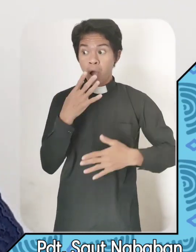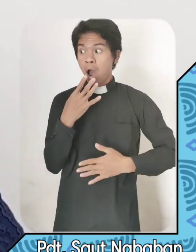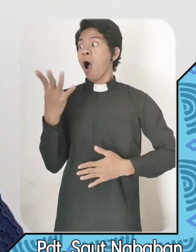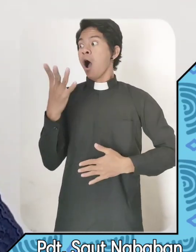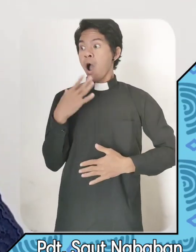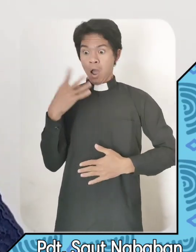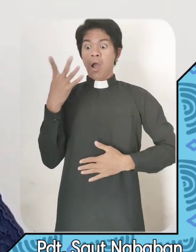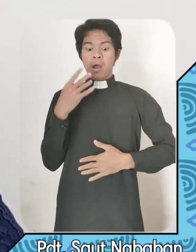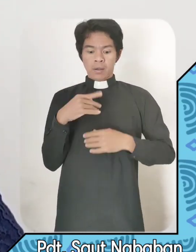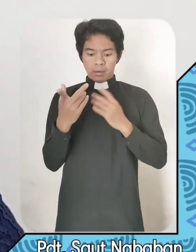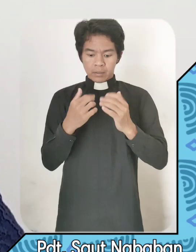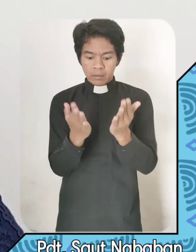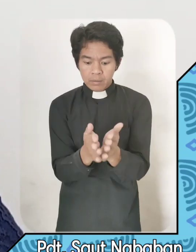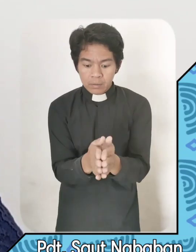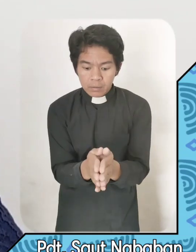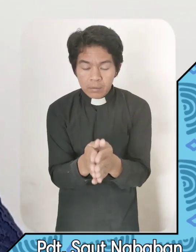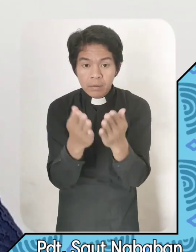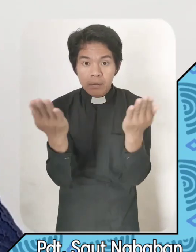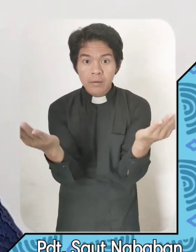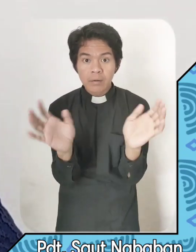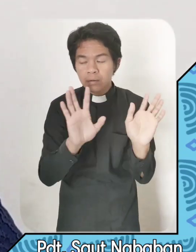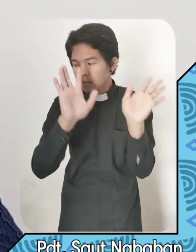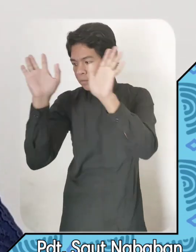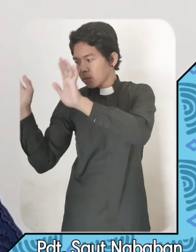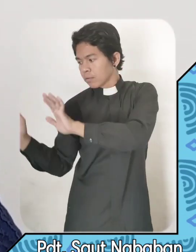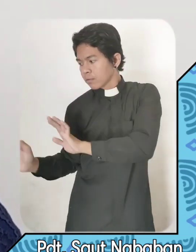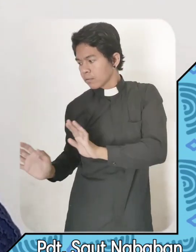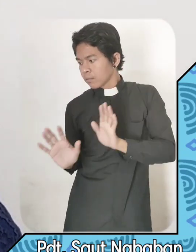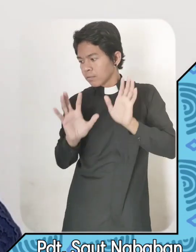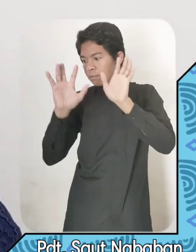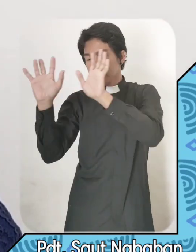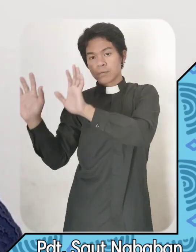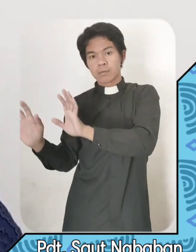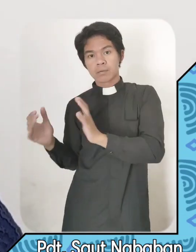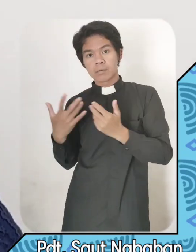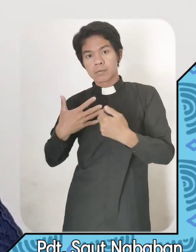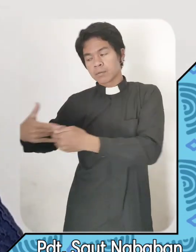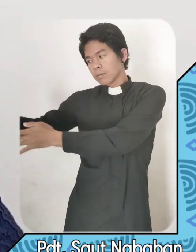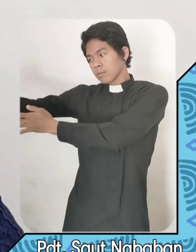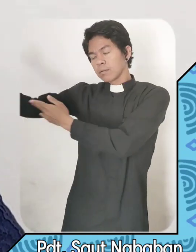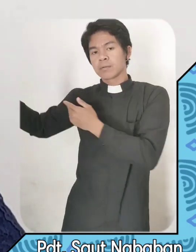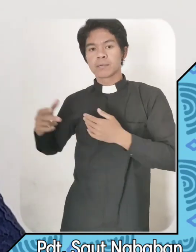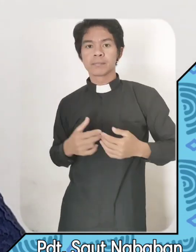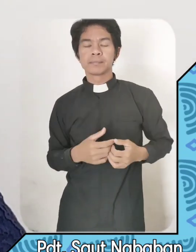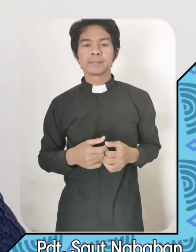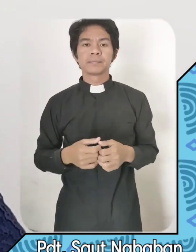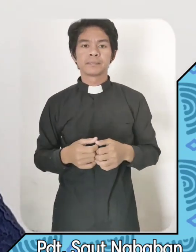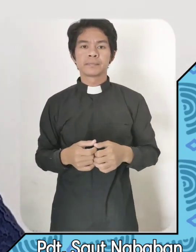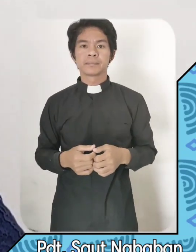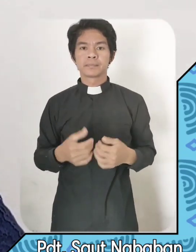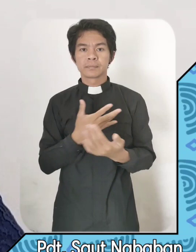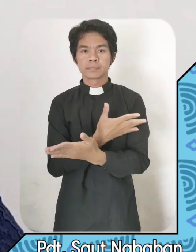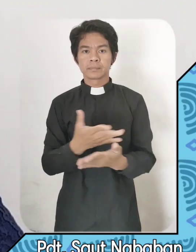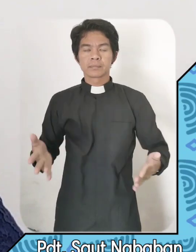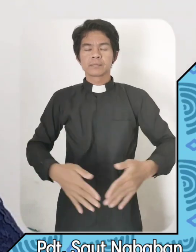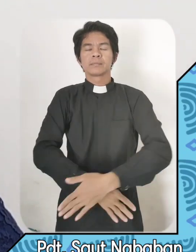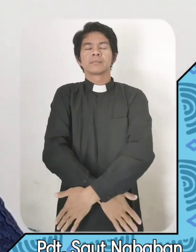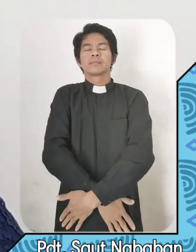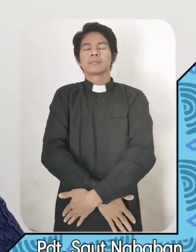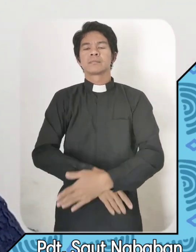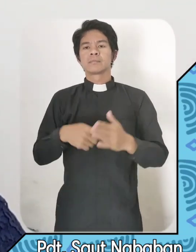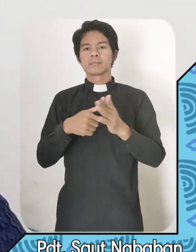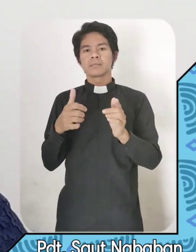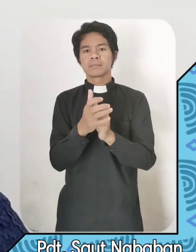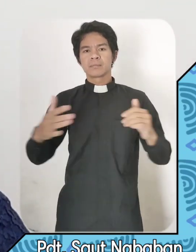begitu terkejut ketika tiba di pekuburan Yesus karena batu yang menutup kubur Yesus sudah tergerak dan